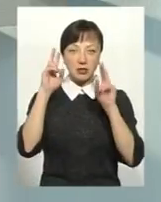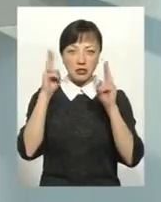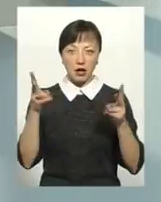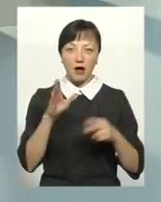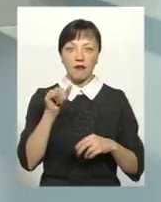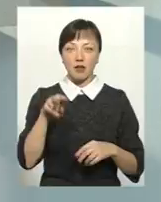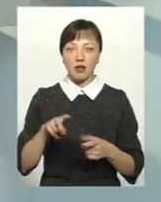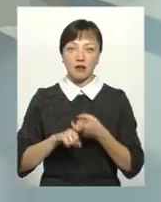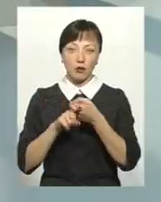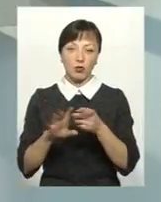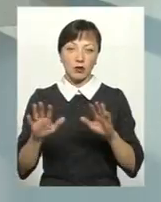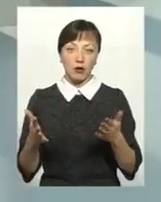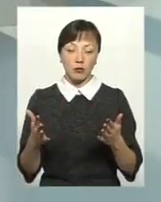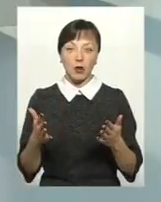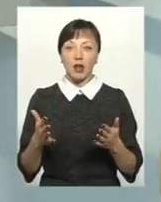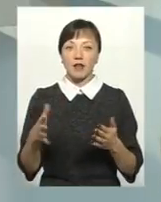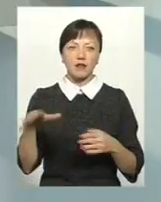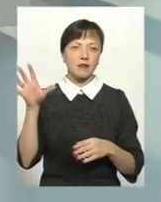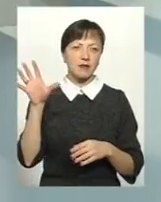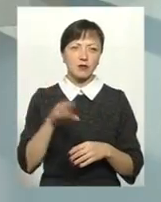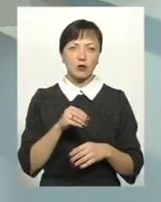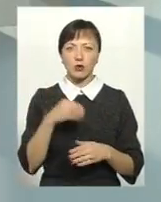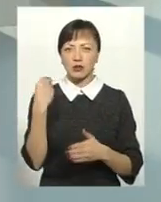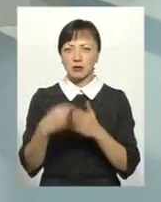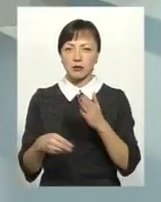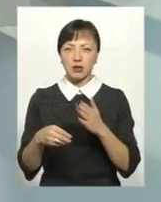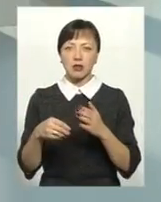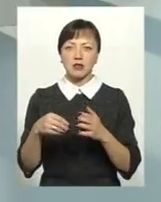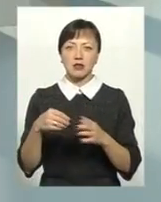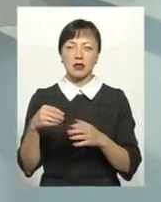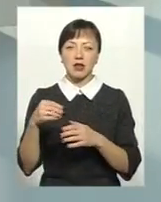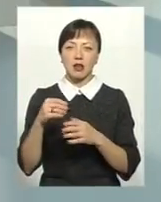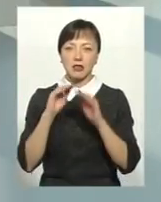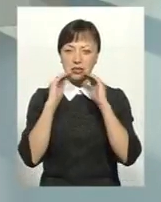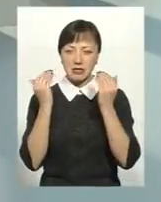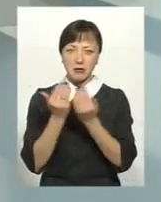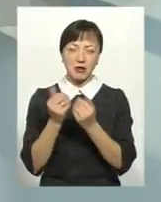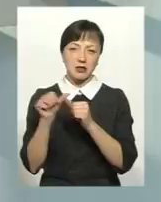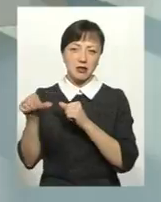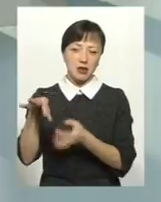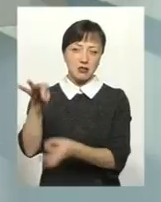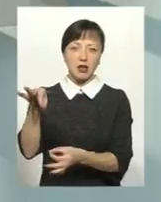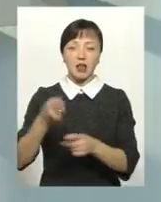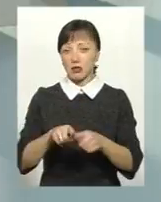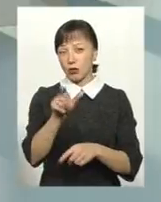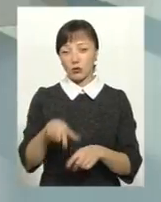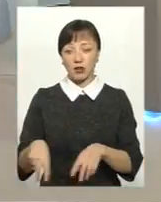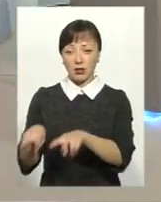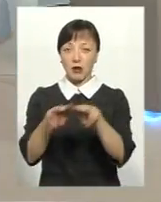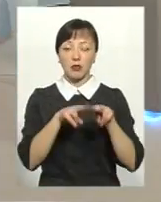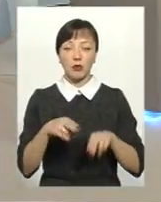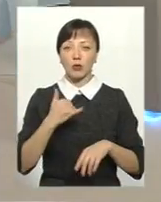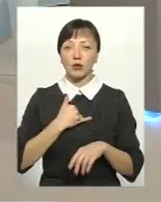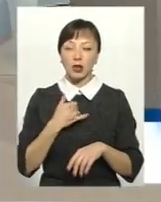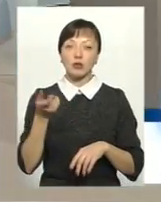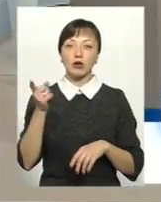вона вілінфікована. І тобто йде все, йде дискримінація, стигматизація. Все. А це людина така, як всі у нас, кстати,